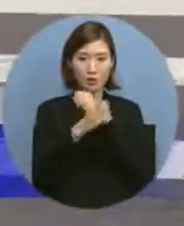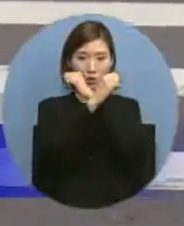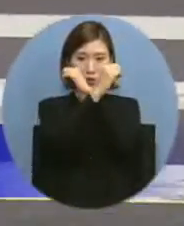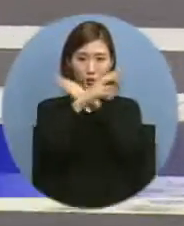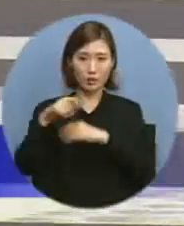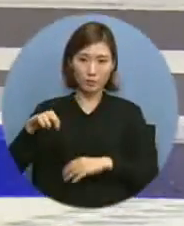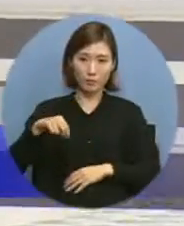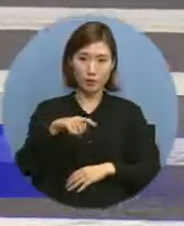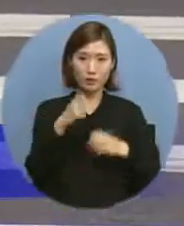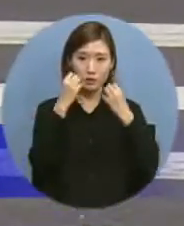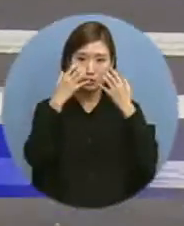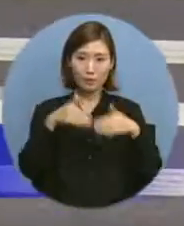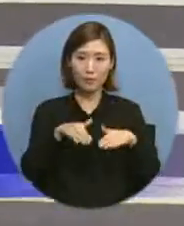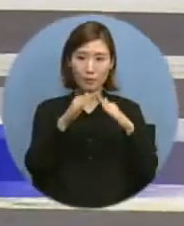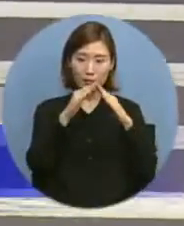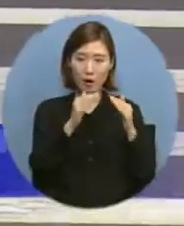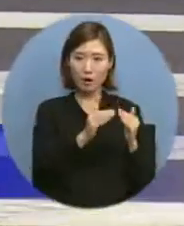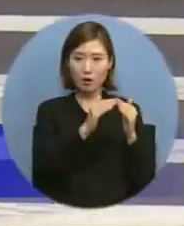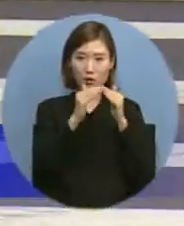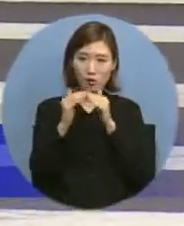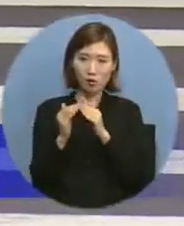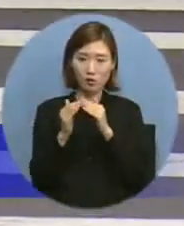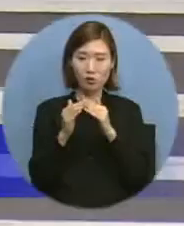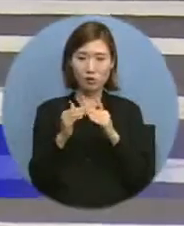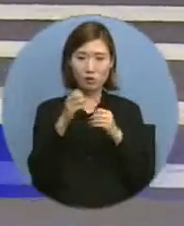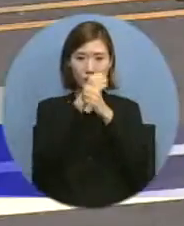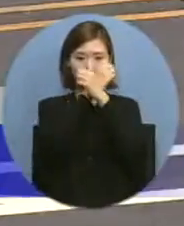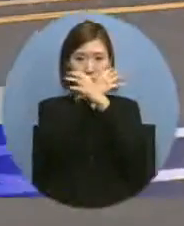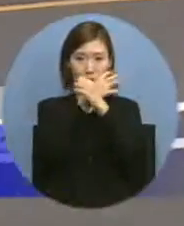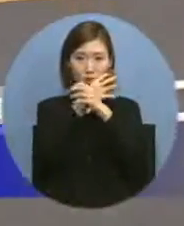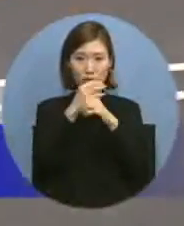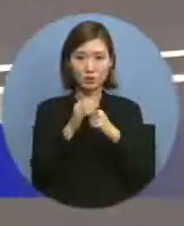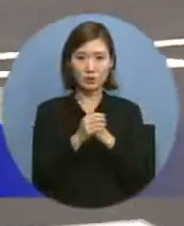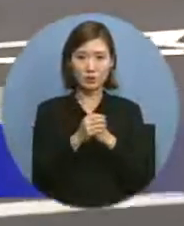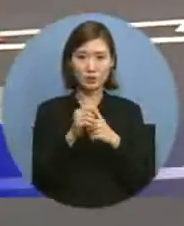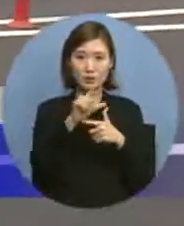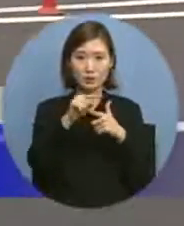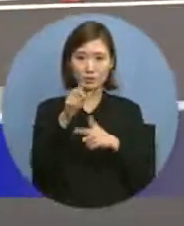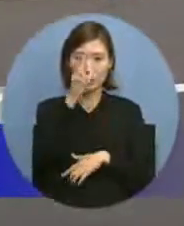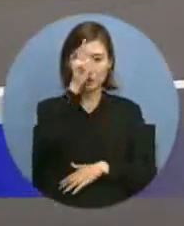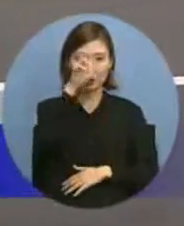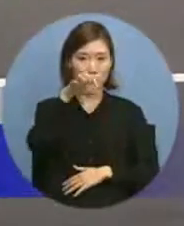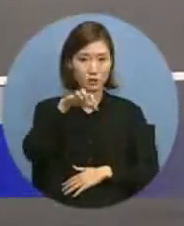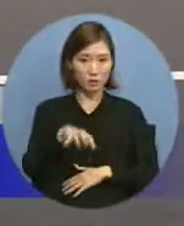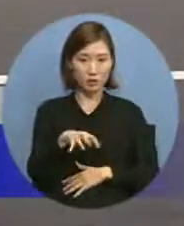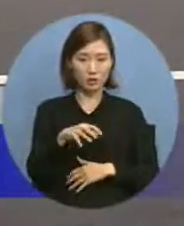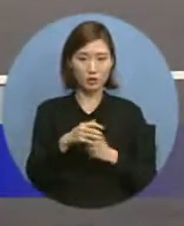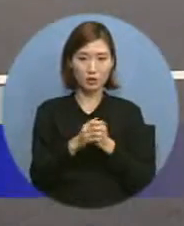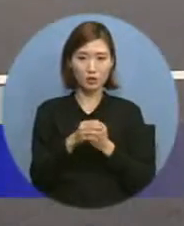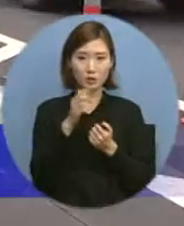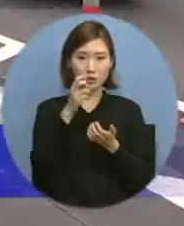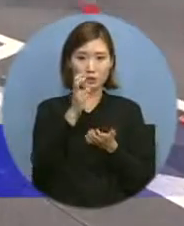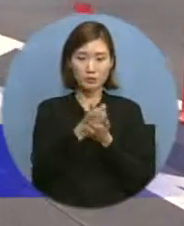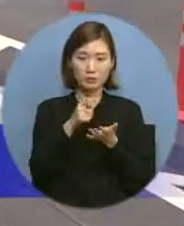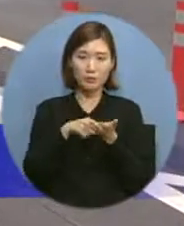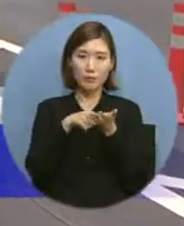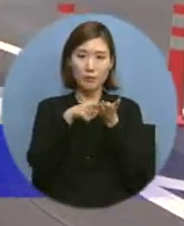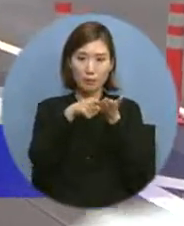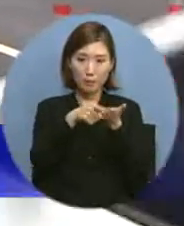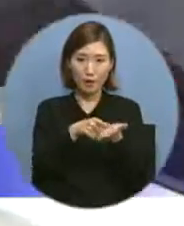횡단보도 신설이나 이설 아니면 교통신호등 설치 그런 거는 서울지방경찰청에다가 우리가 규제 심의를 요청을 해서 거기서